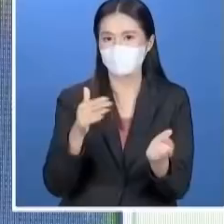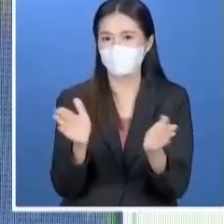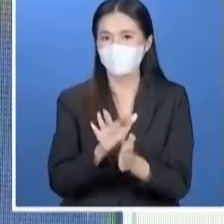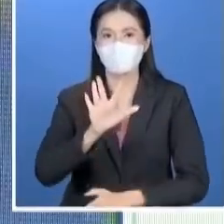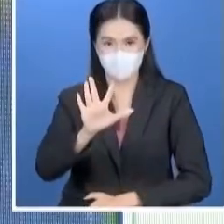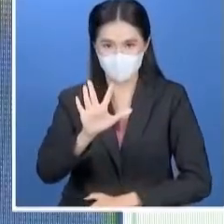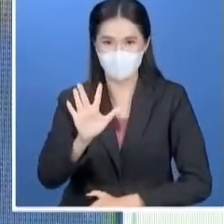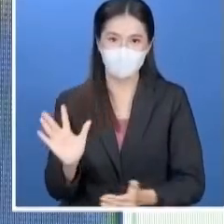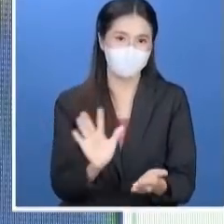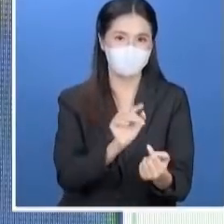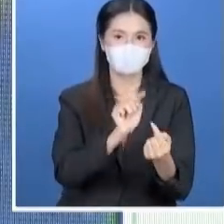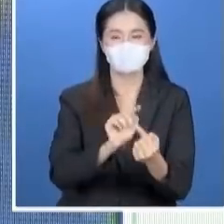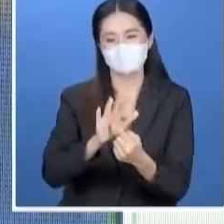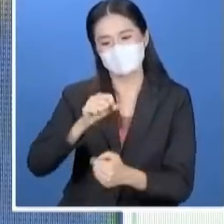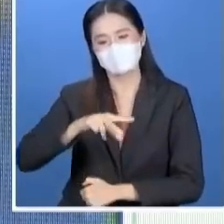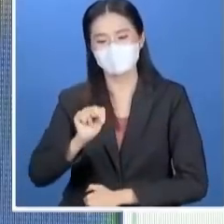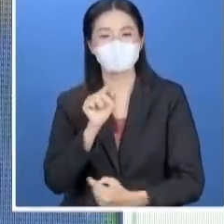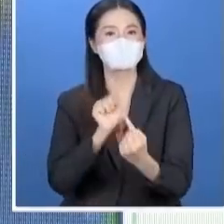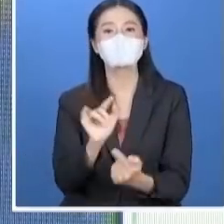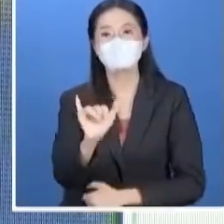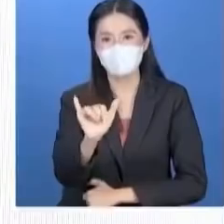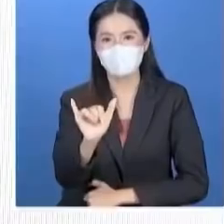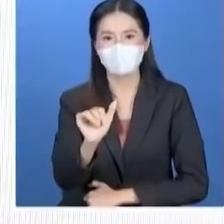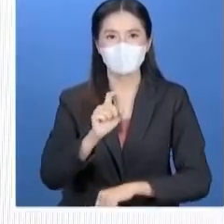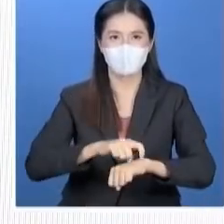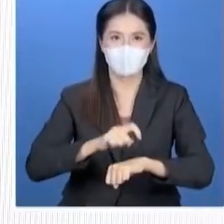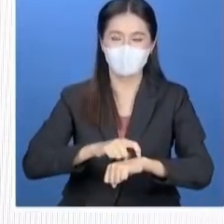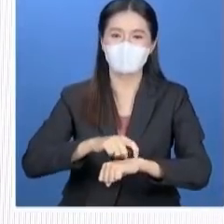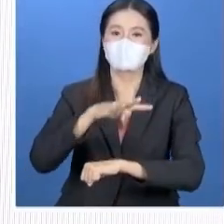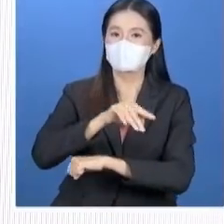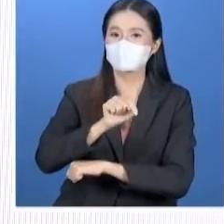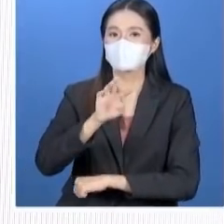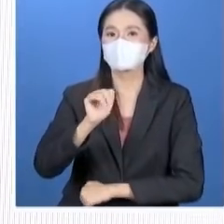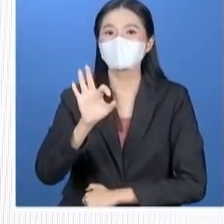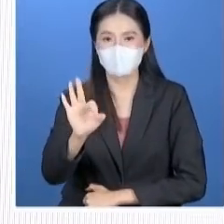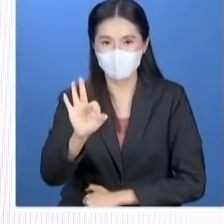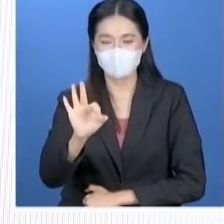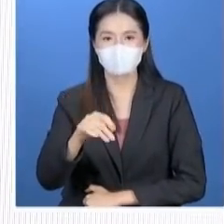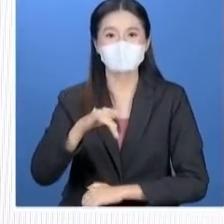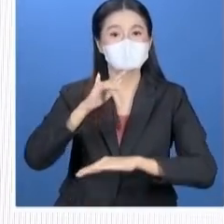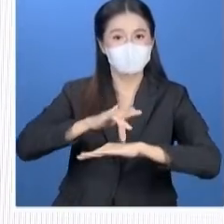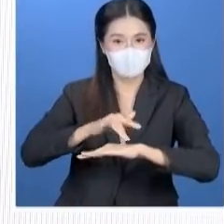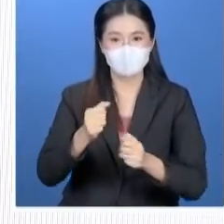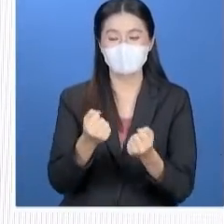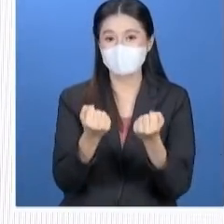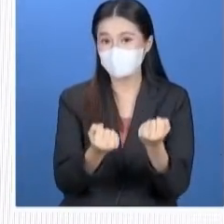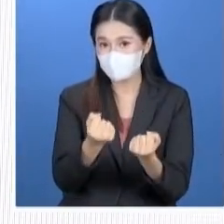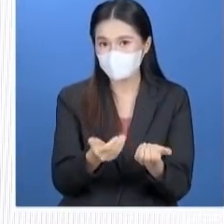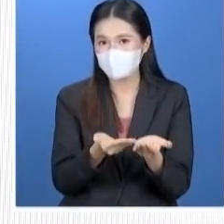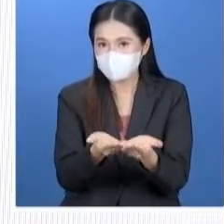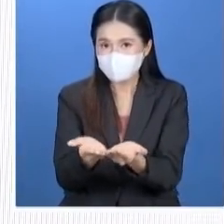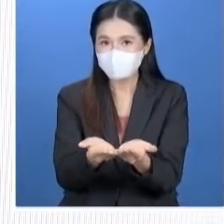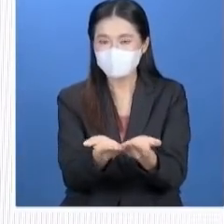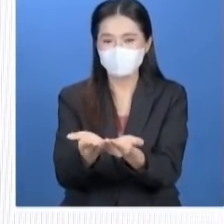ทั้งหมด5คนแล้วโดยแซนดี้ยังมาไม่ถึงต่อมาเวลา 16:49 GPS ของเรือได้เคลื่อนตัวออกจ